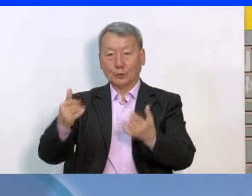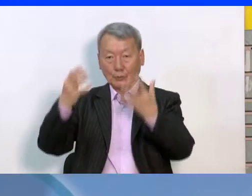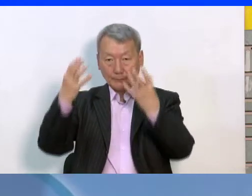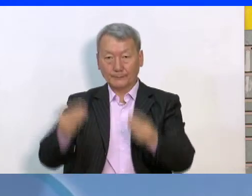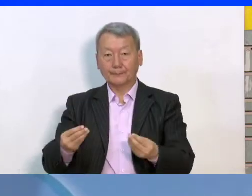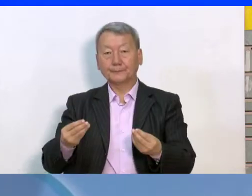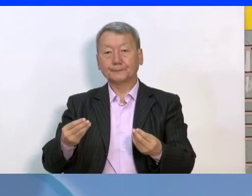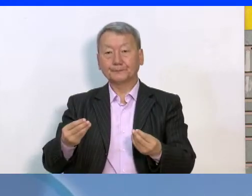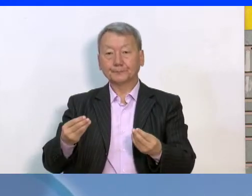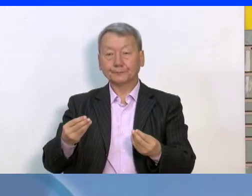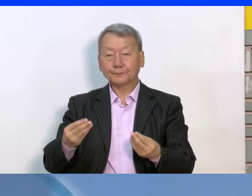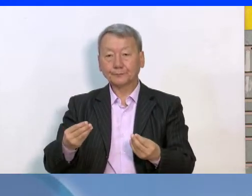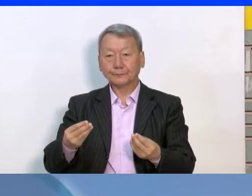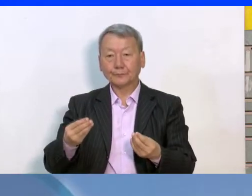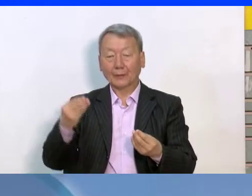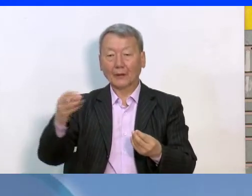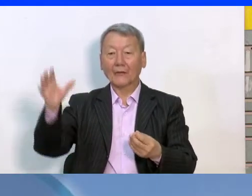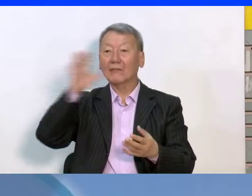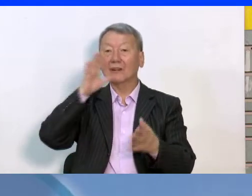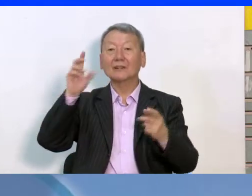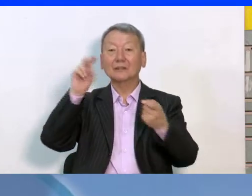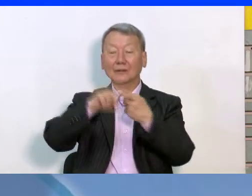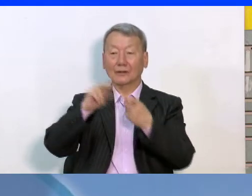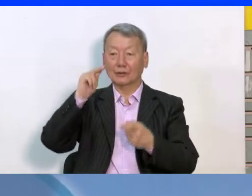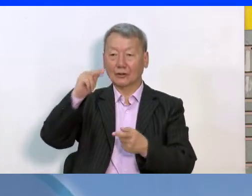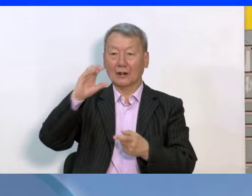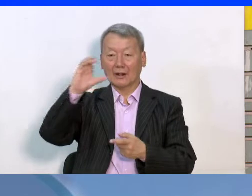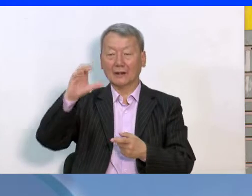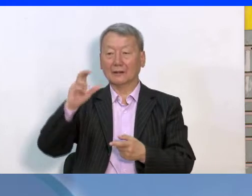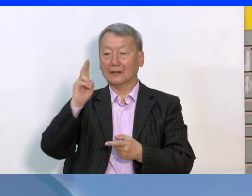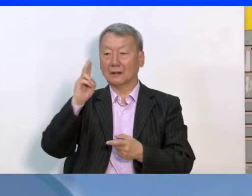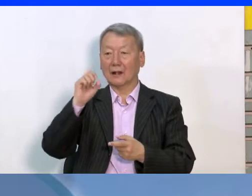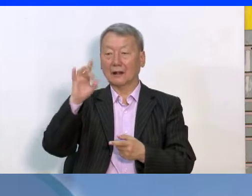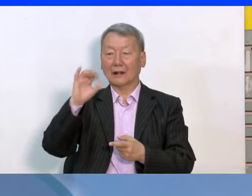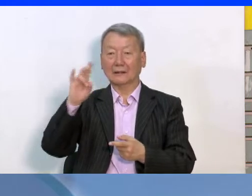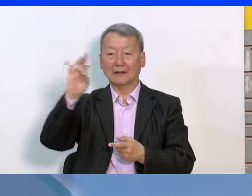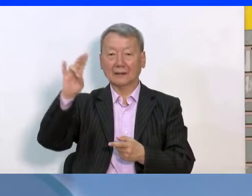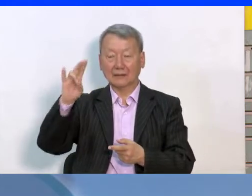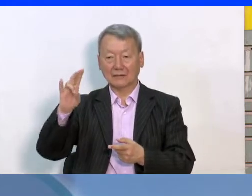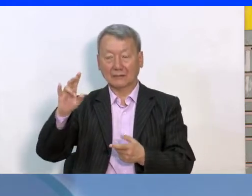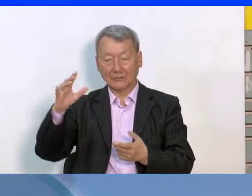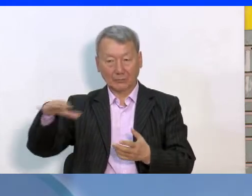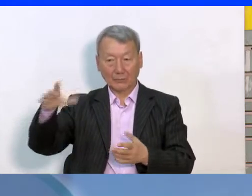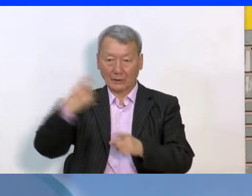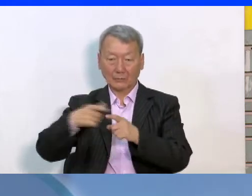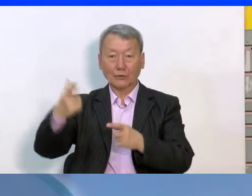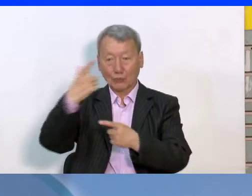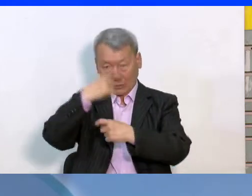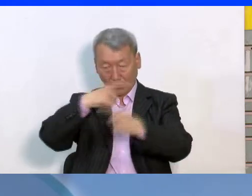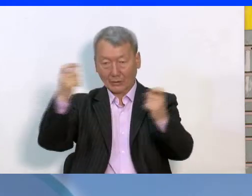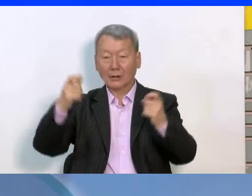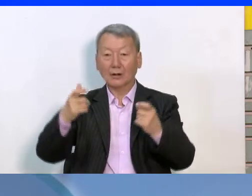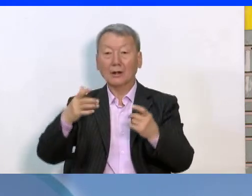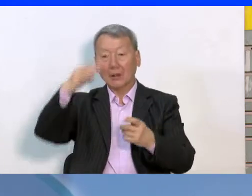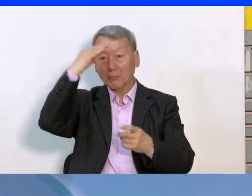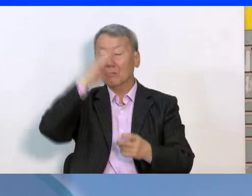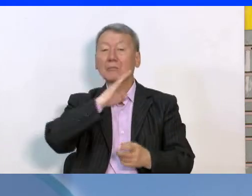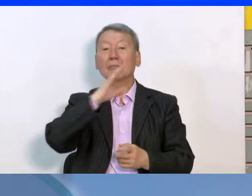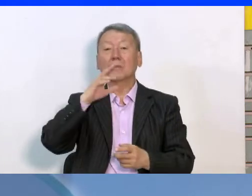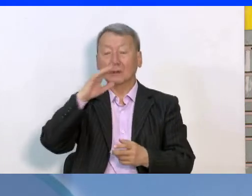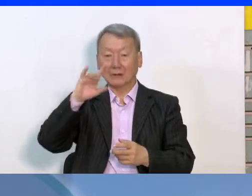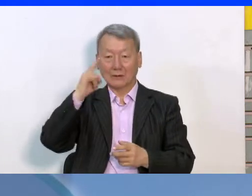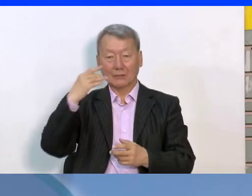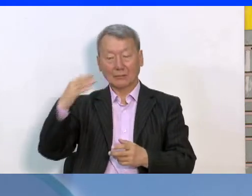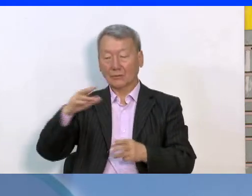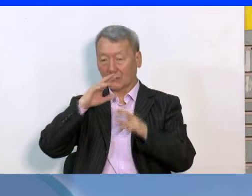күндө дагы ушул кырдаал, өзгөчө кырдаал абалында жашап атабыз. Ошондуктан баарыңыздарды чакырам, айрыкча ата энелер бир